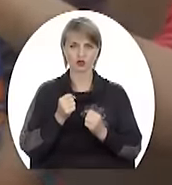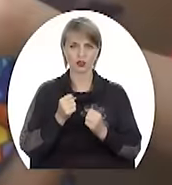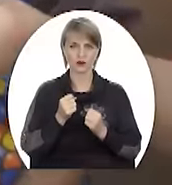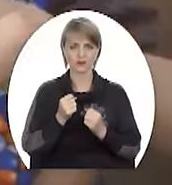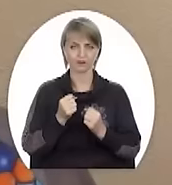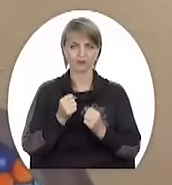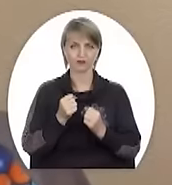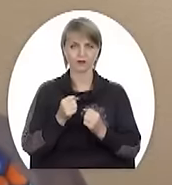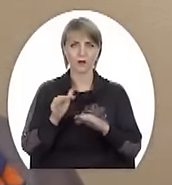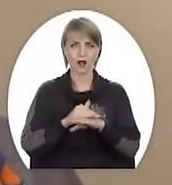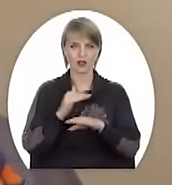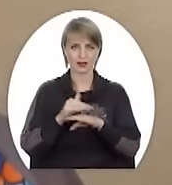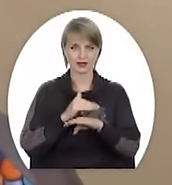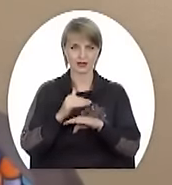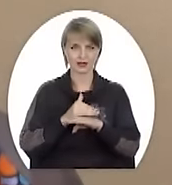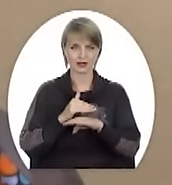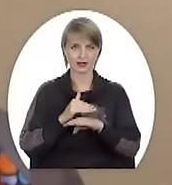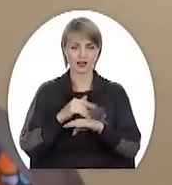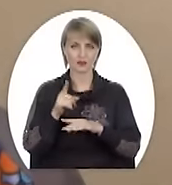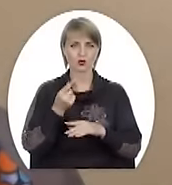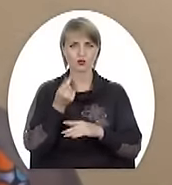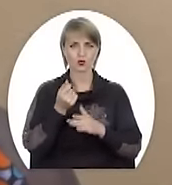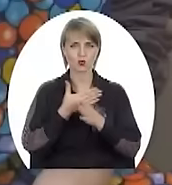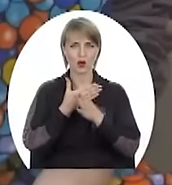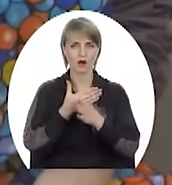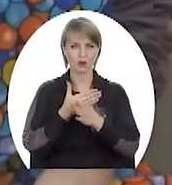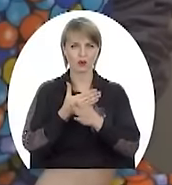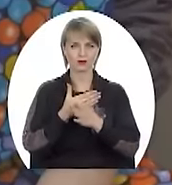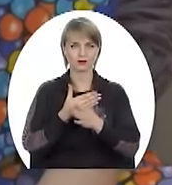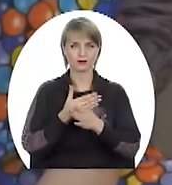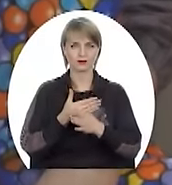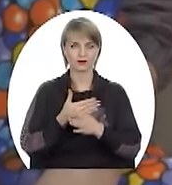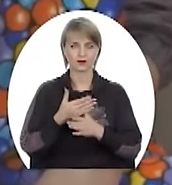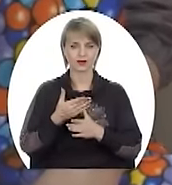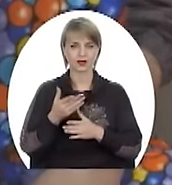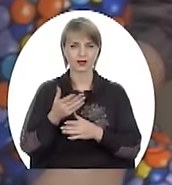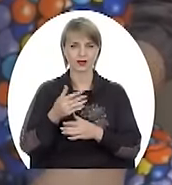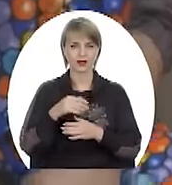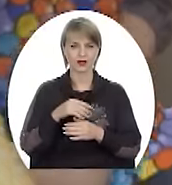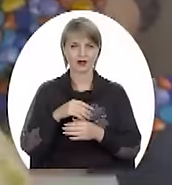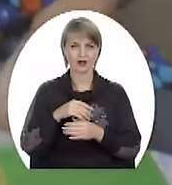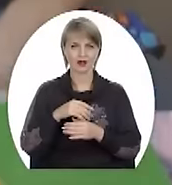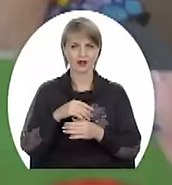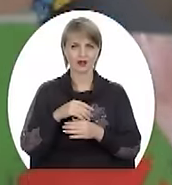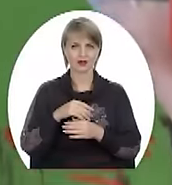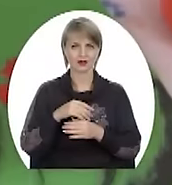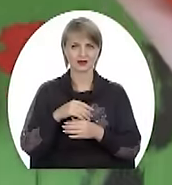рыбушка. Держи. Молодец. Я тебе чуть-чуть помогу. Держи. И, Сашуль, смотри.